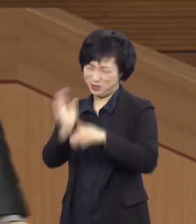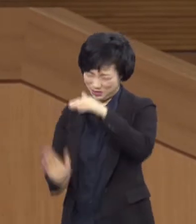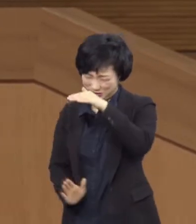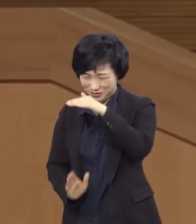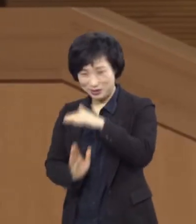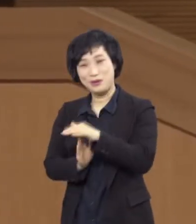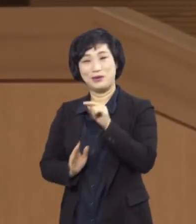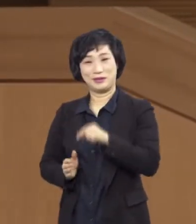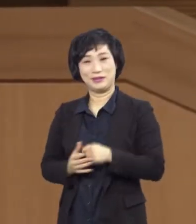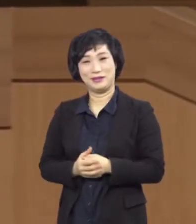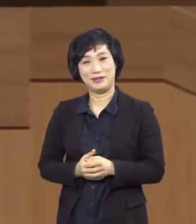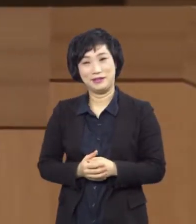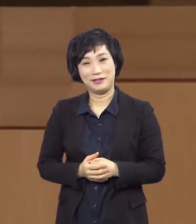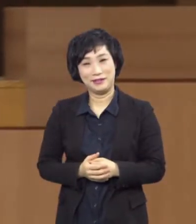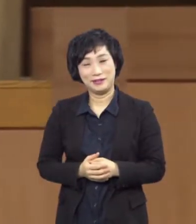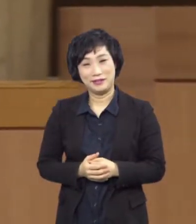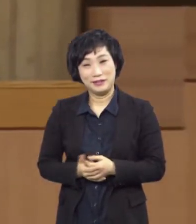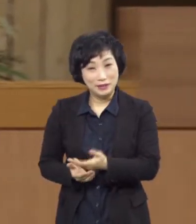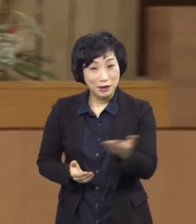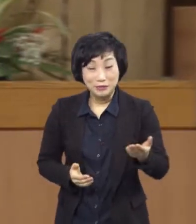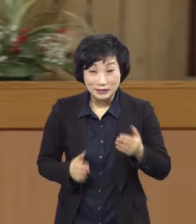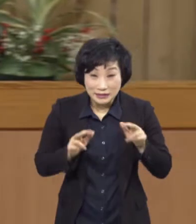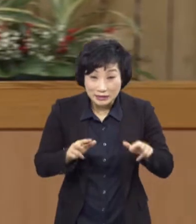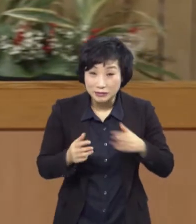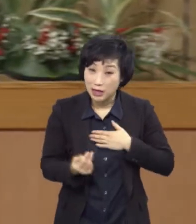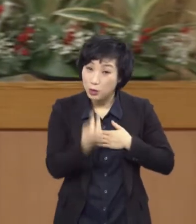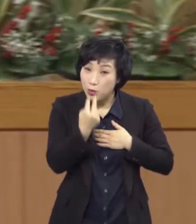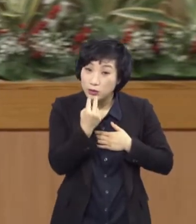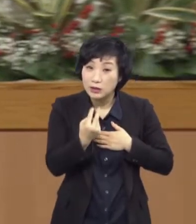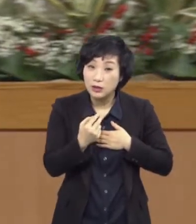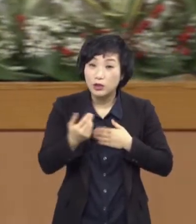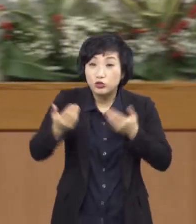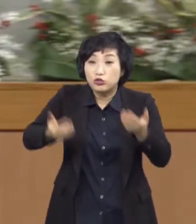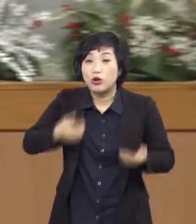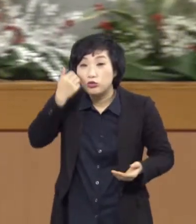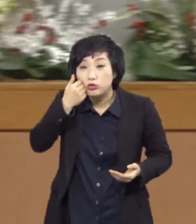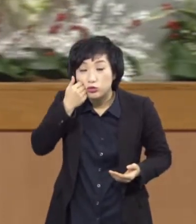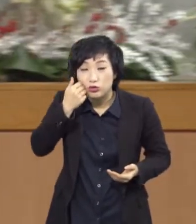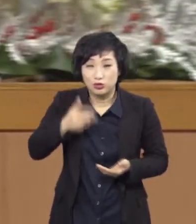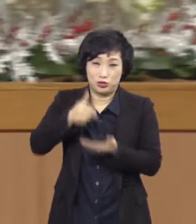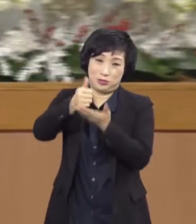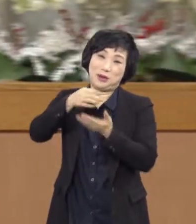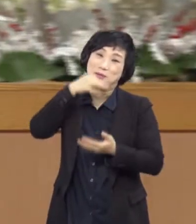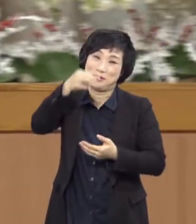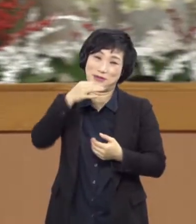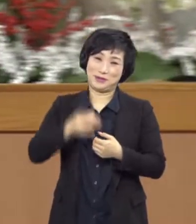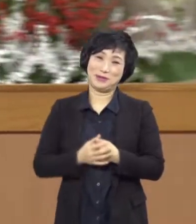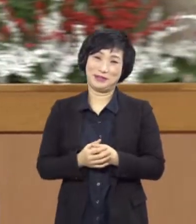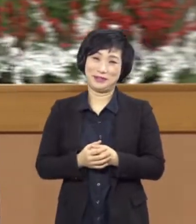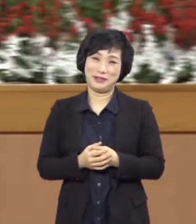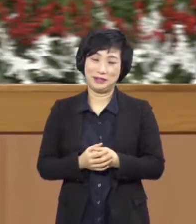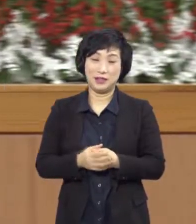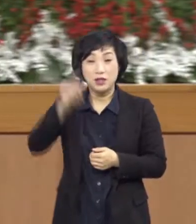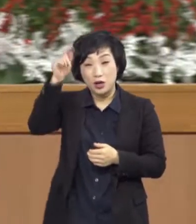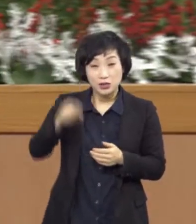부유입니다. 내가 마시는 공기도 어디서 왔느냐? 주님의 목소리. 천지 만물을